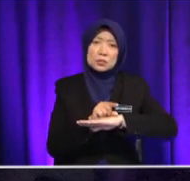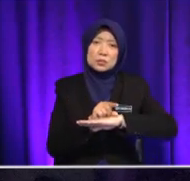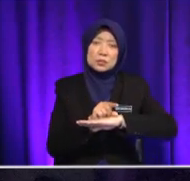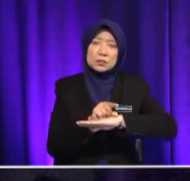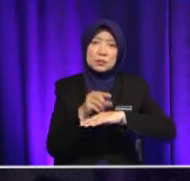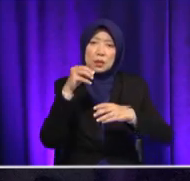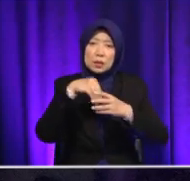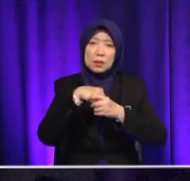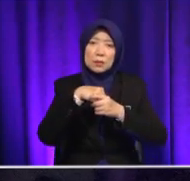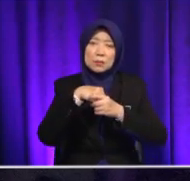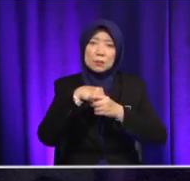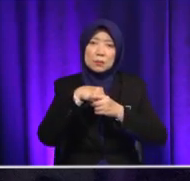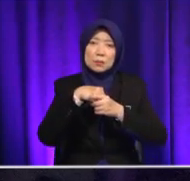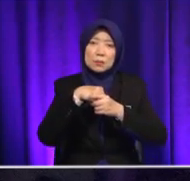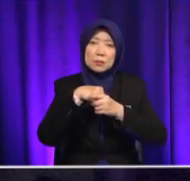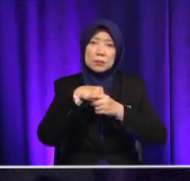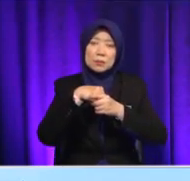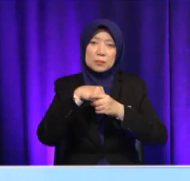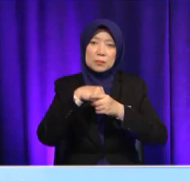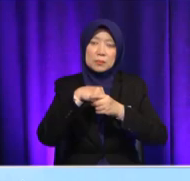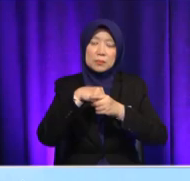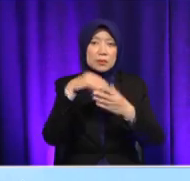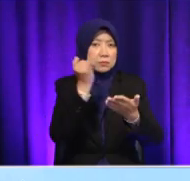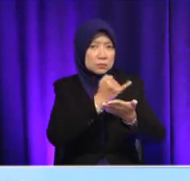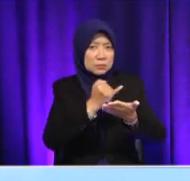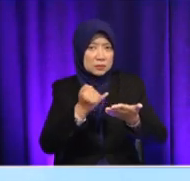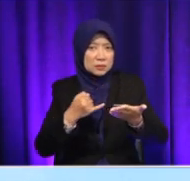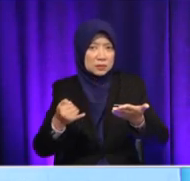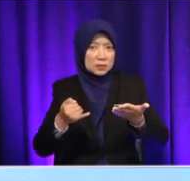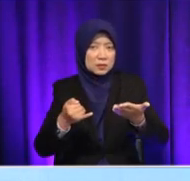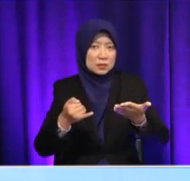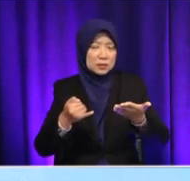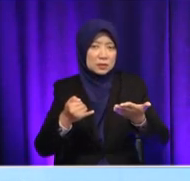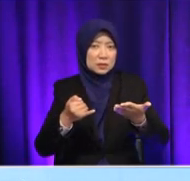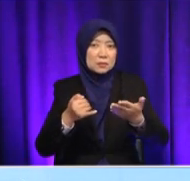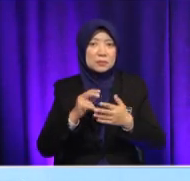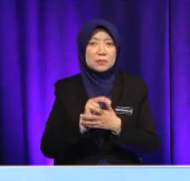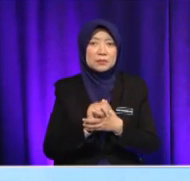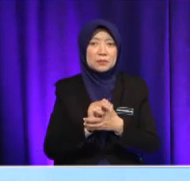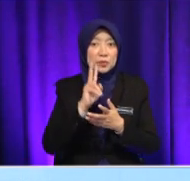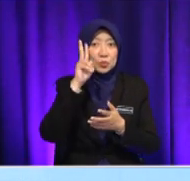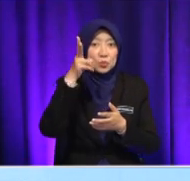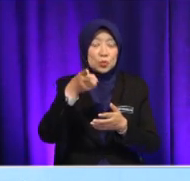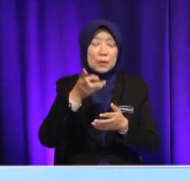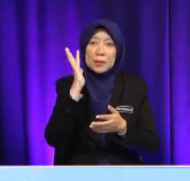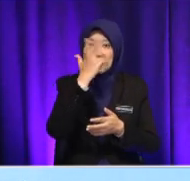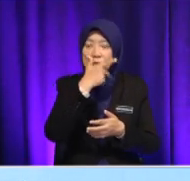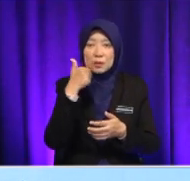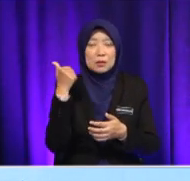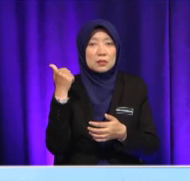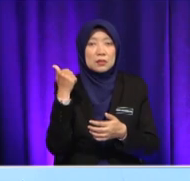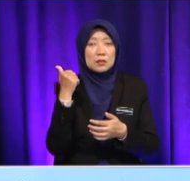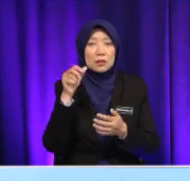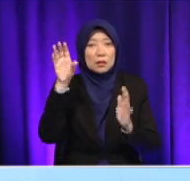di dalam mata pelajaran pendidikan seni visual. Okey. Okey. Mencantikkan gambar apabila